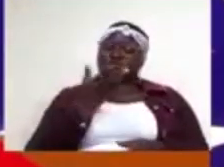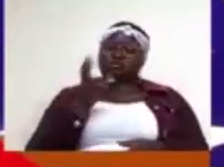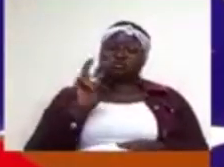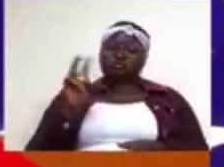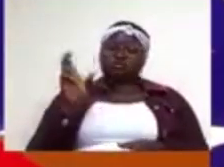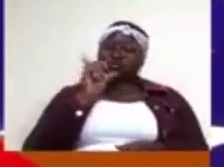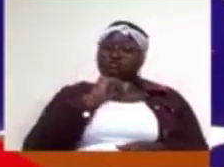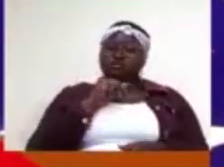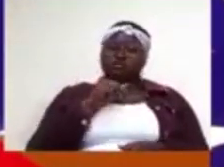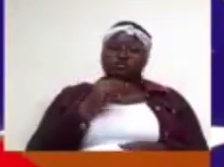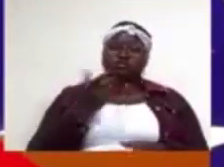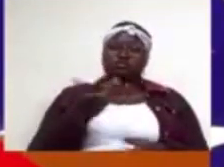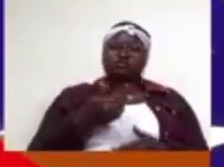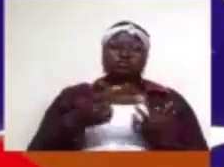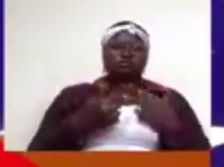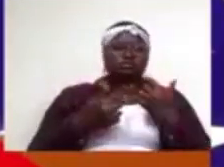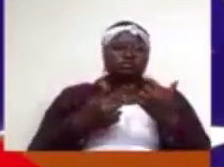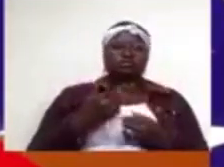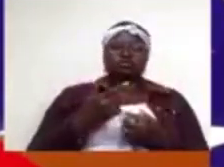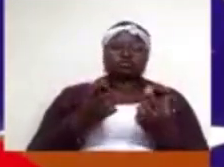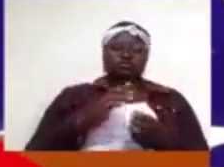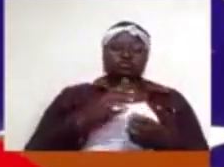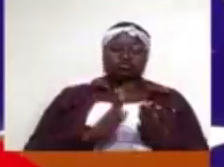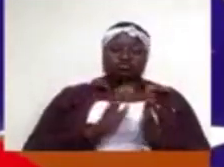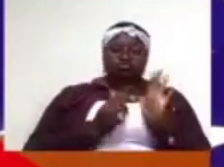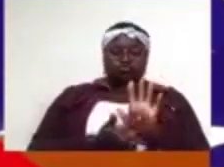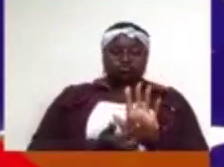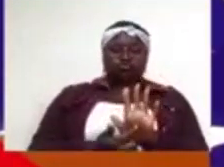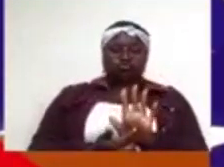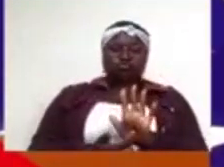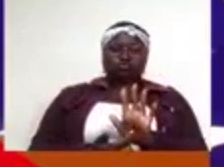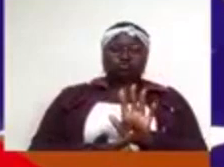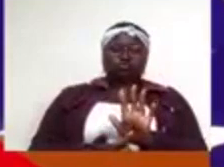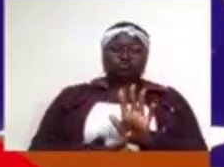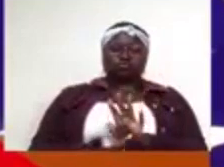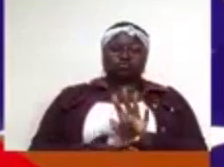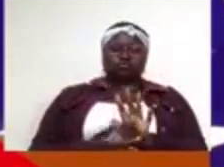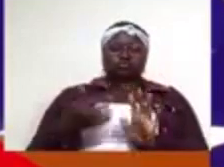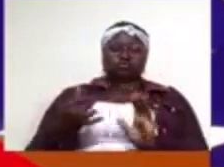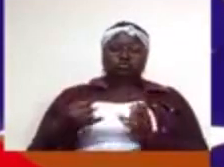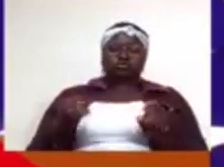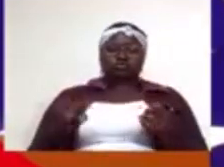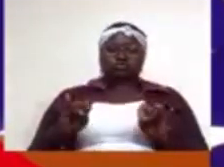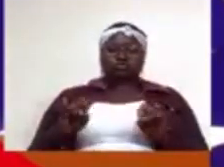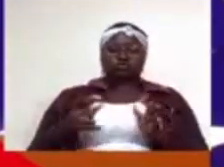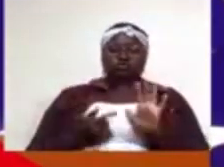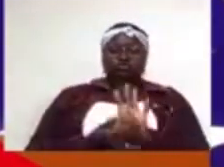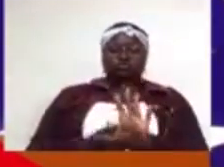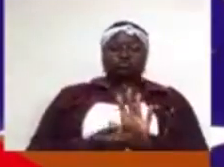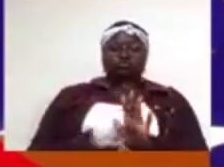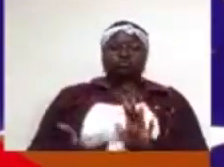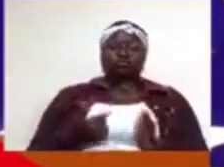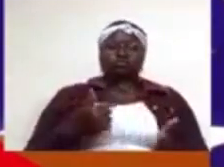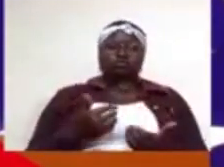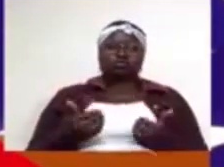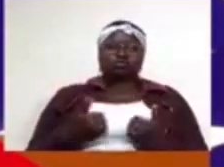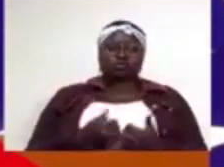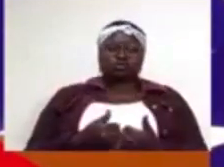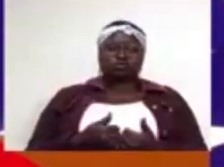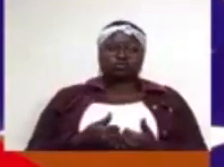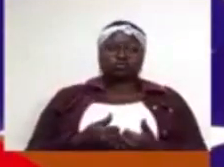wadhira, niagira ya kuexpress, because mudu wadhe wena suicide gana wena da